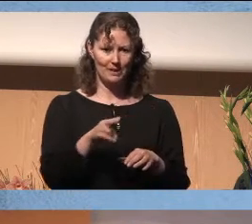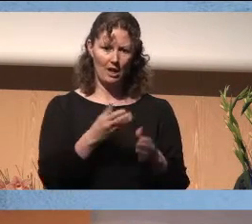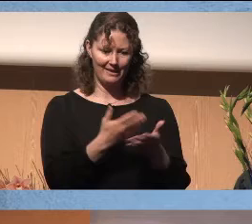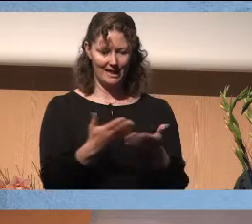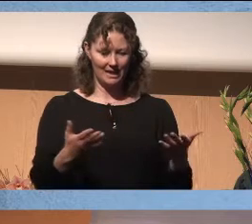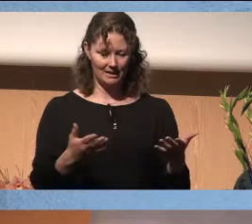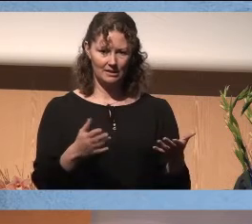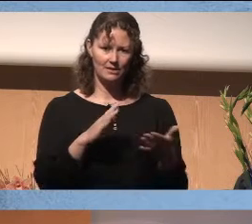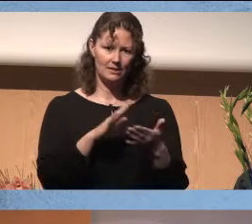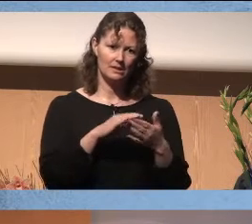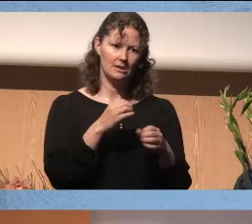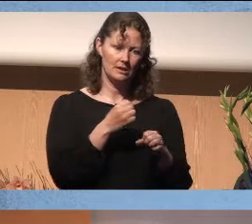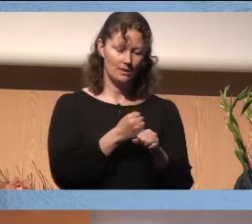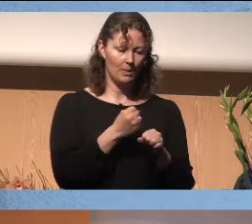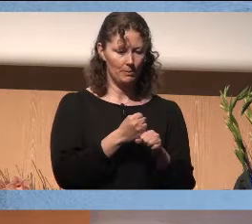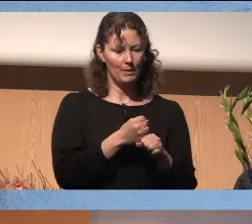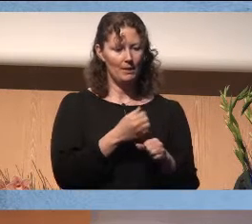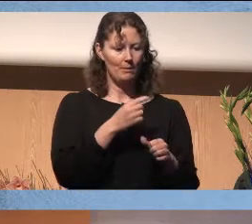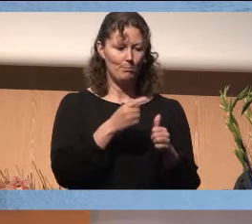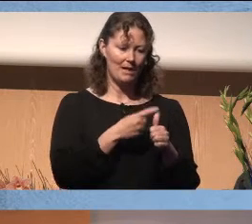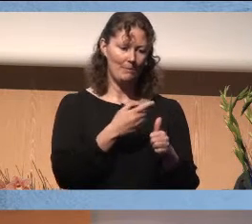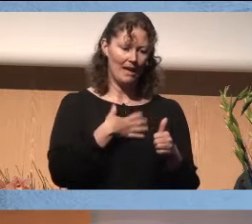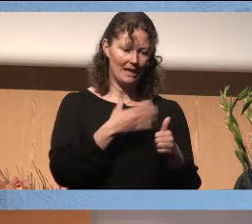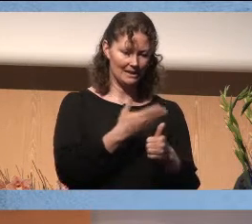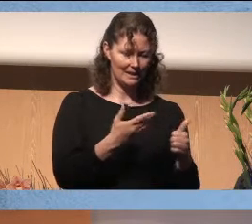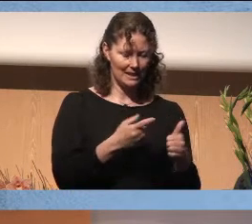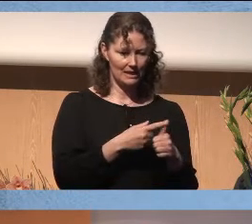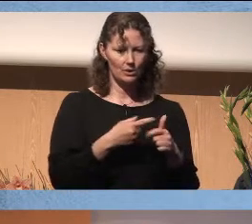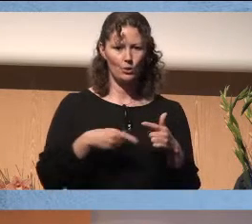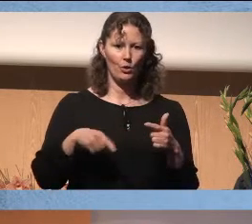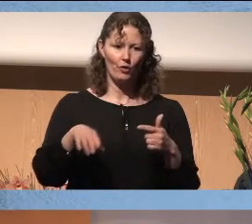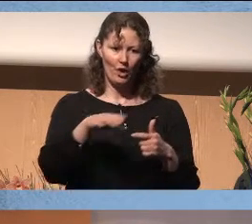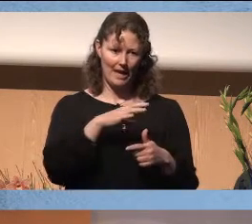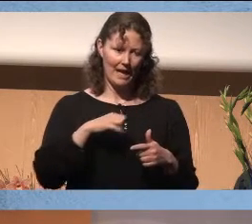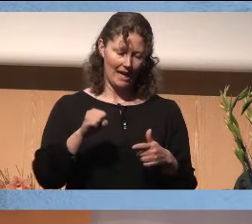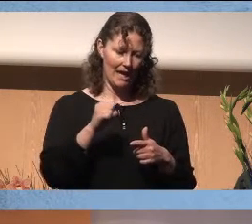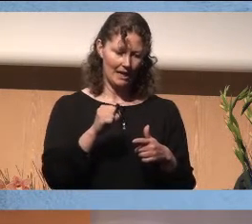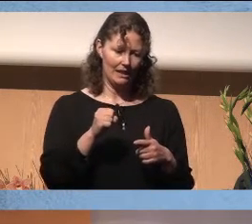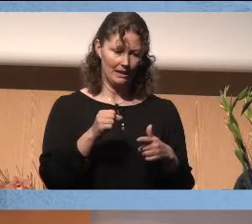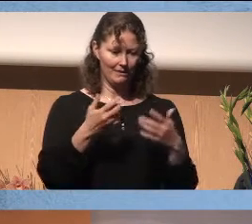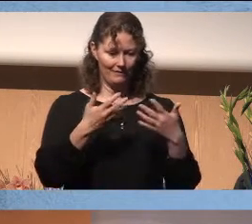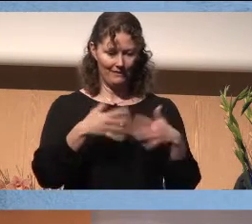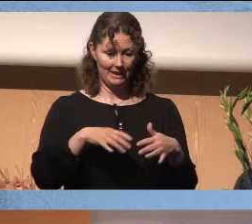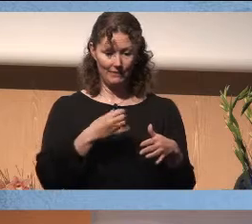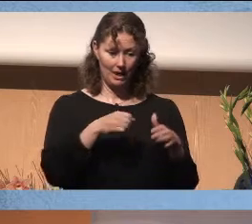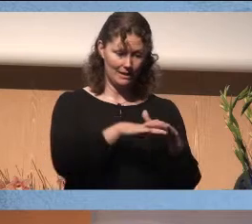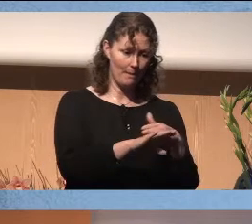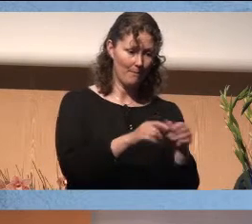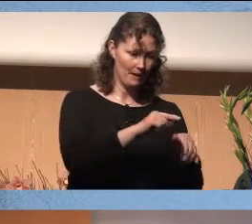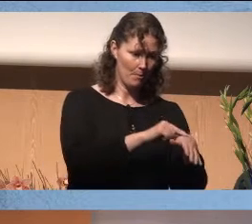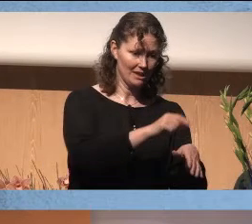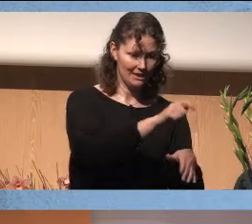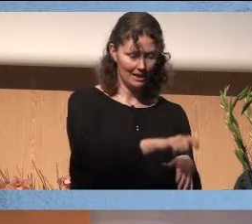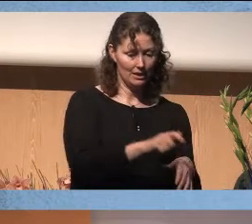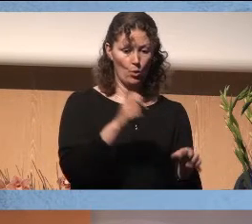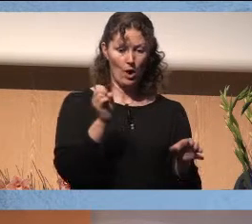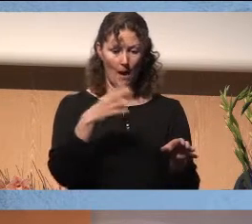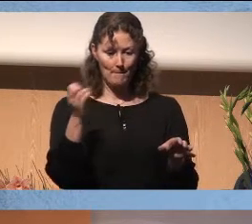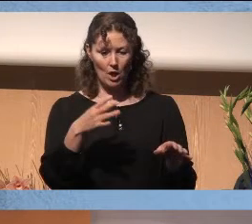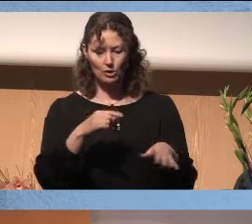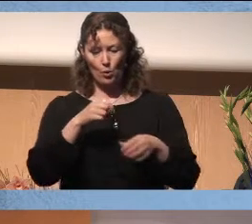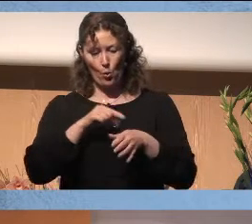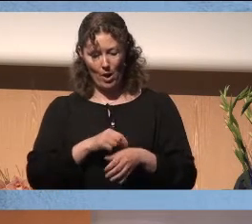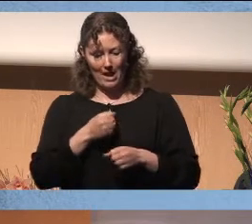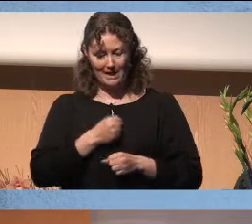med primærhelsetjenesten, og hvordan vi får hele akuttkjeden til å virke, fra hjemmet til pasienten, via ambulanse og